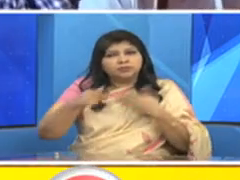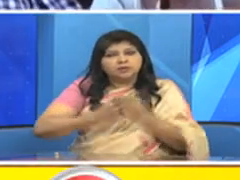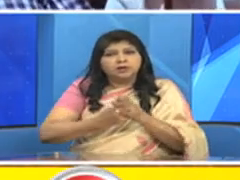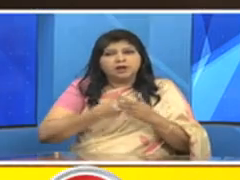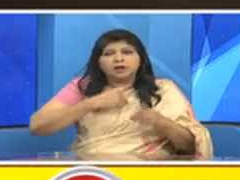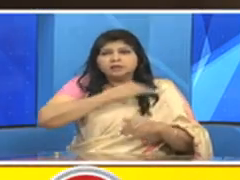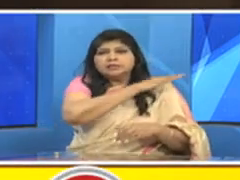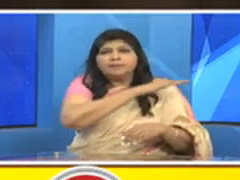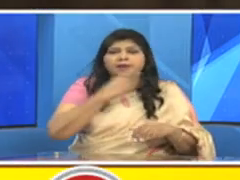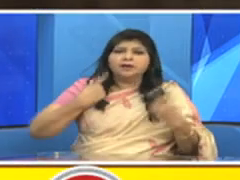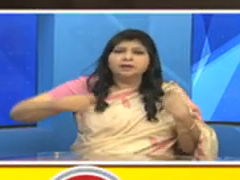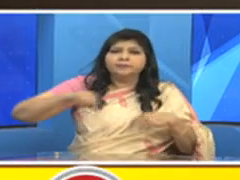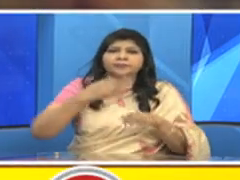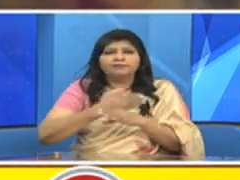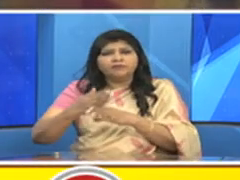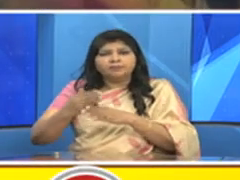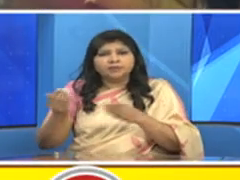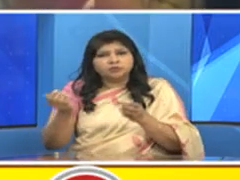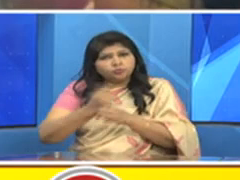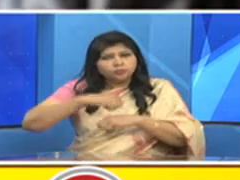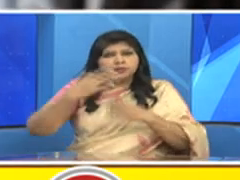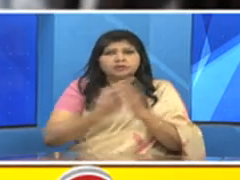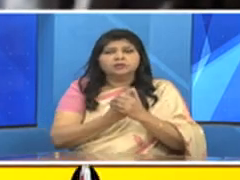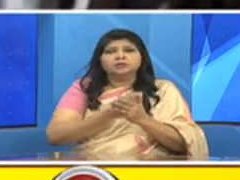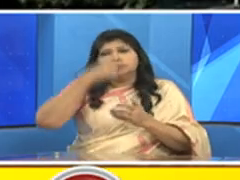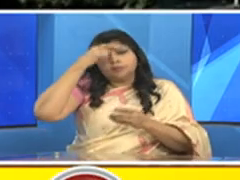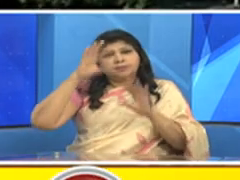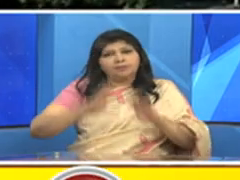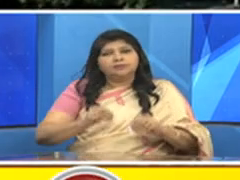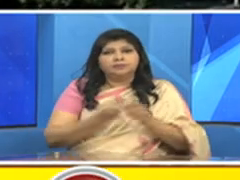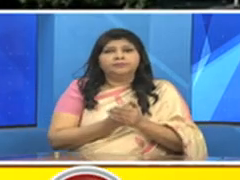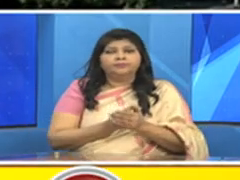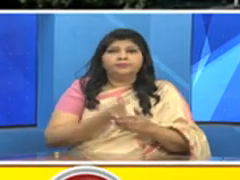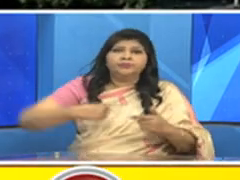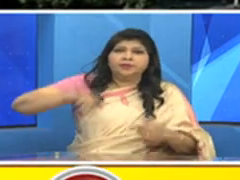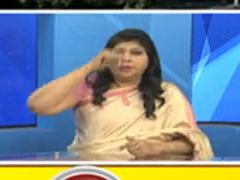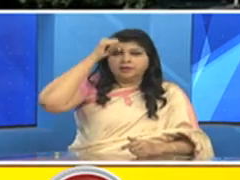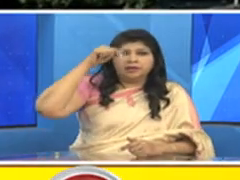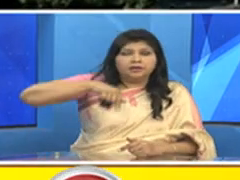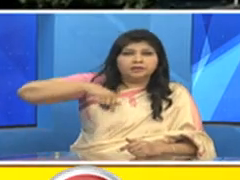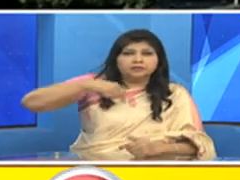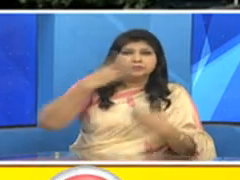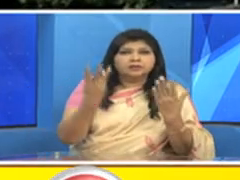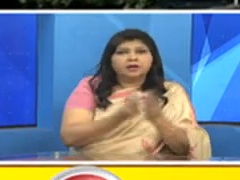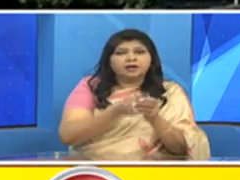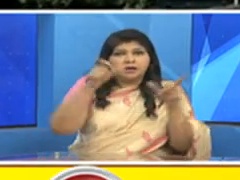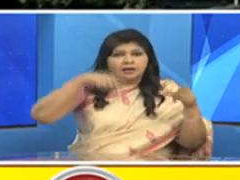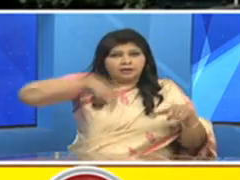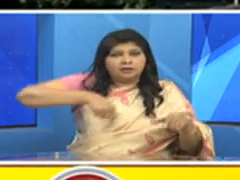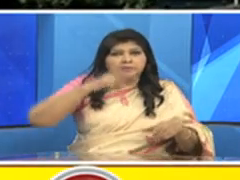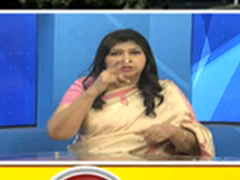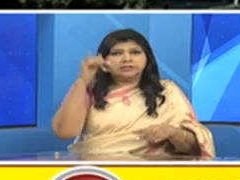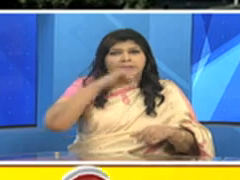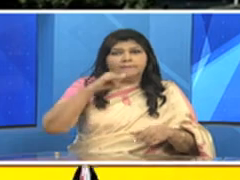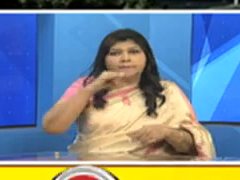भाईचारा हर विभाजन और बंटवारे की कोशिश को नाकाम करे। मेरे प्यारे देशवासियों, आज